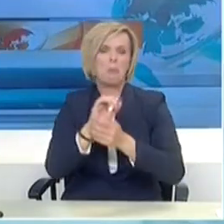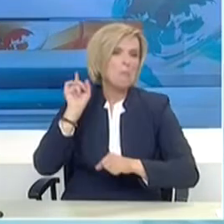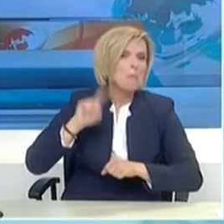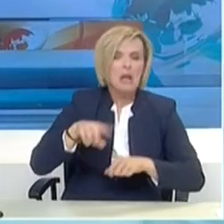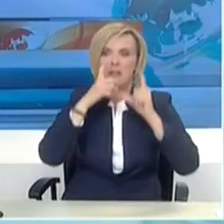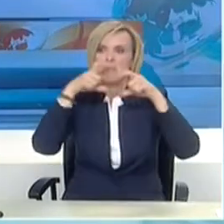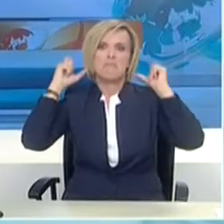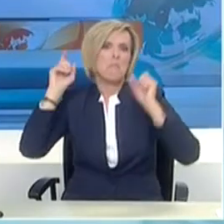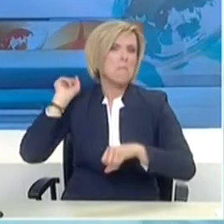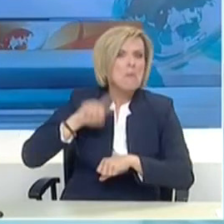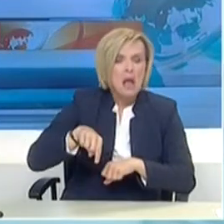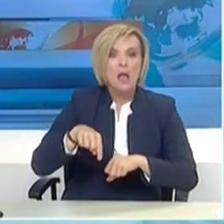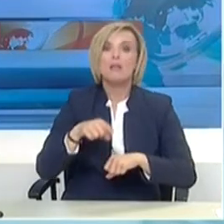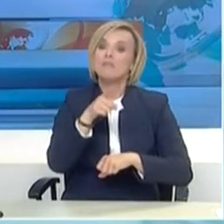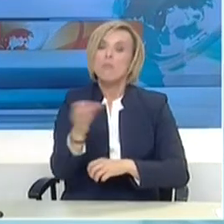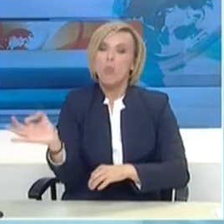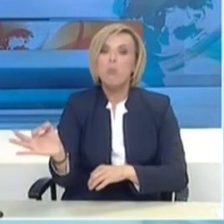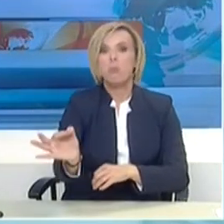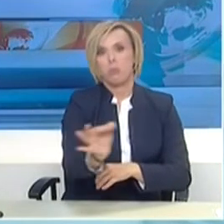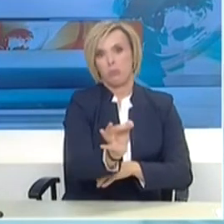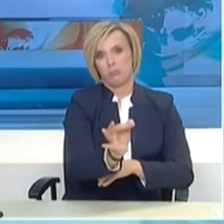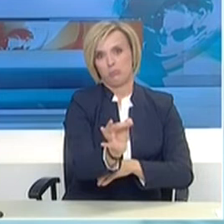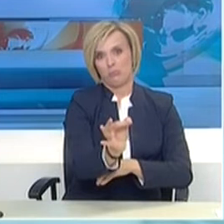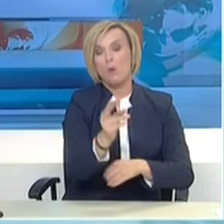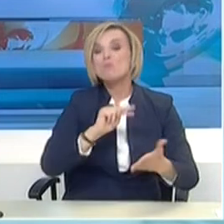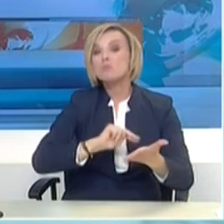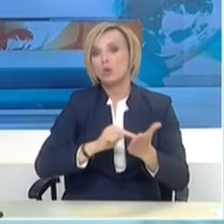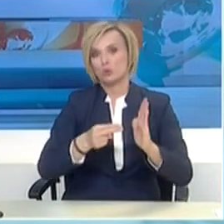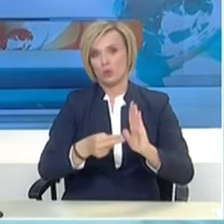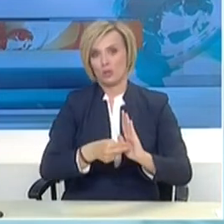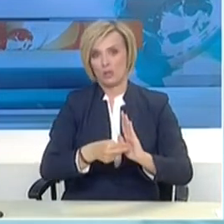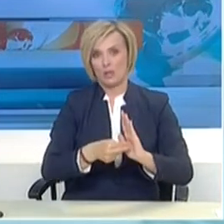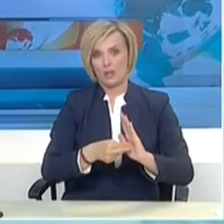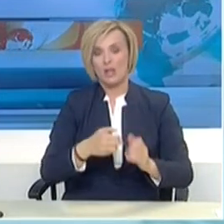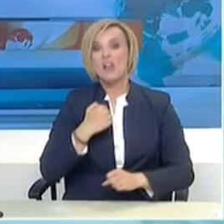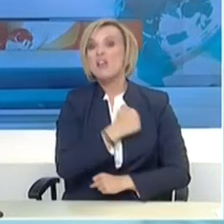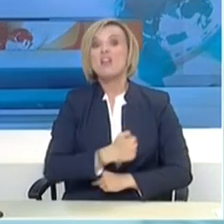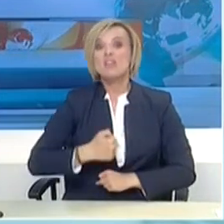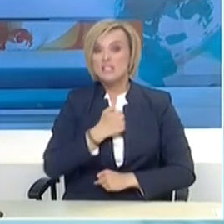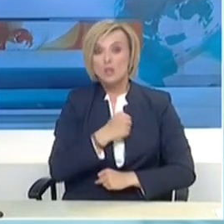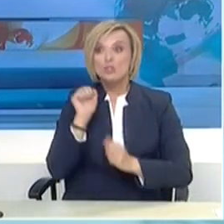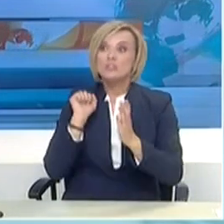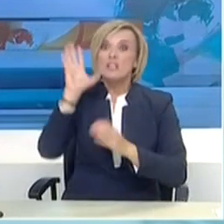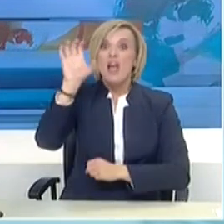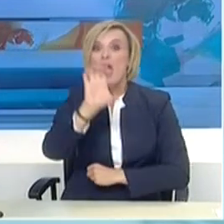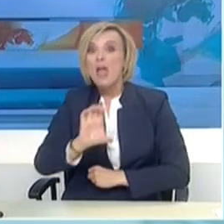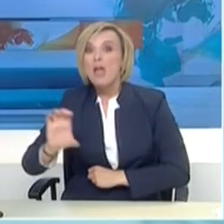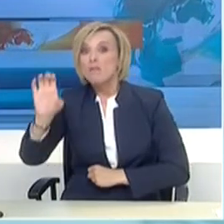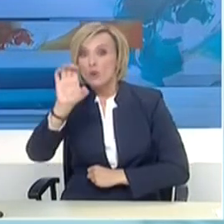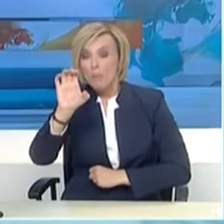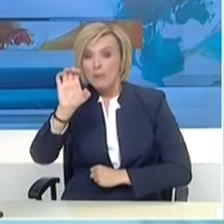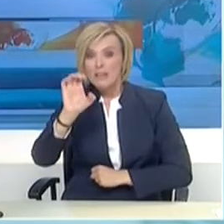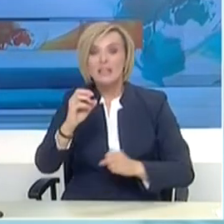Μια μεγάλη σειρά ασθενών από ξένη χώρα έδειξε πως η θνητότητα ήταν έως και 27% για τους άνω των